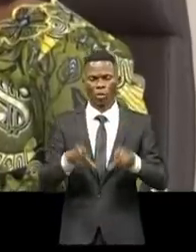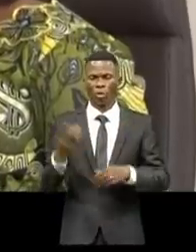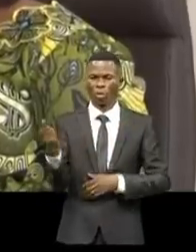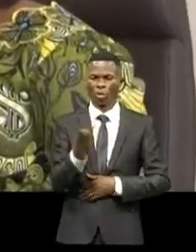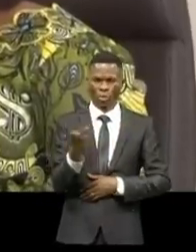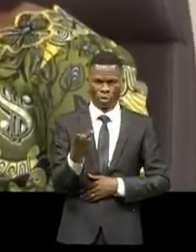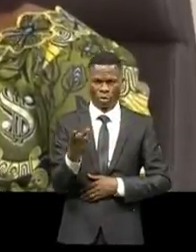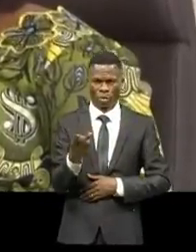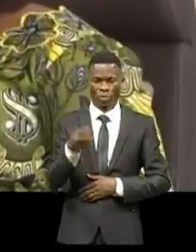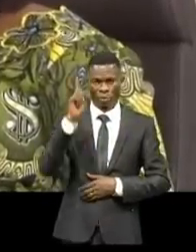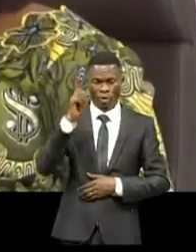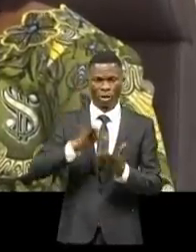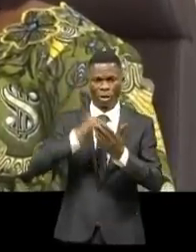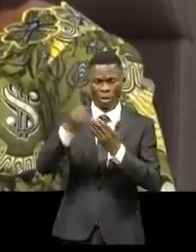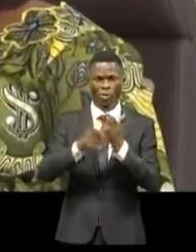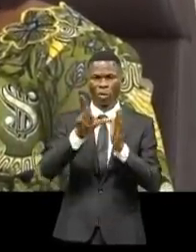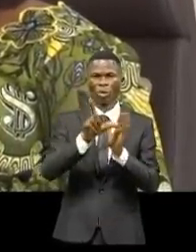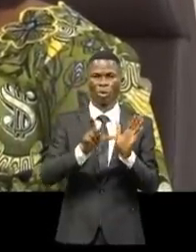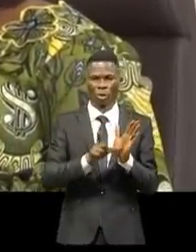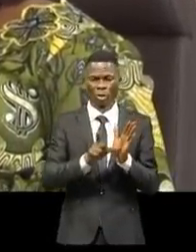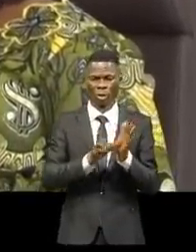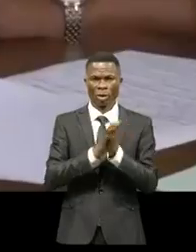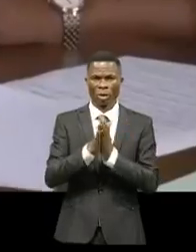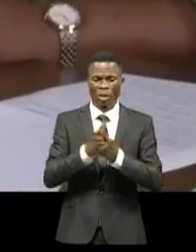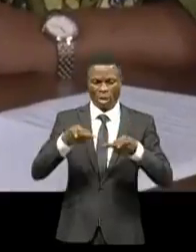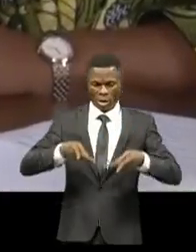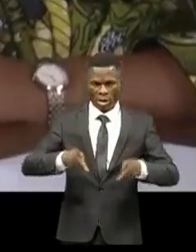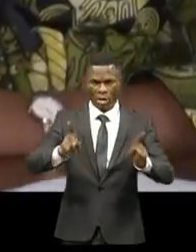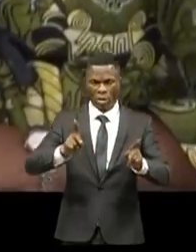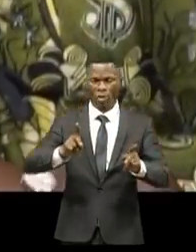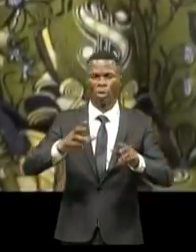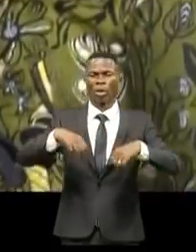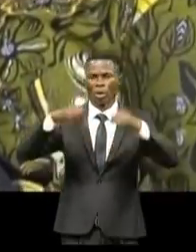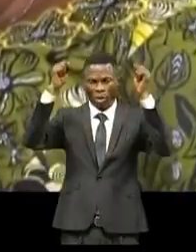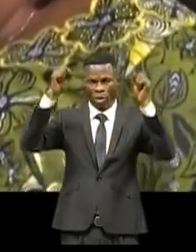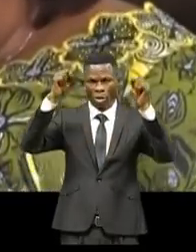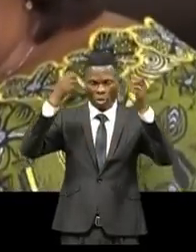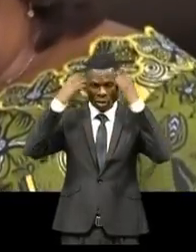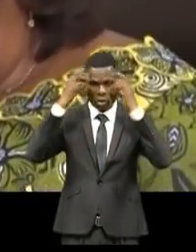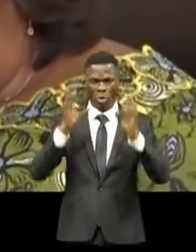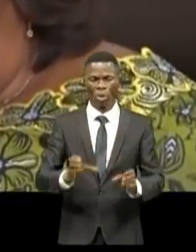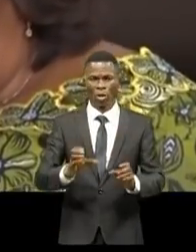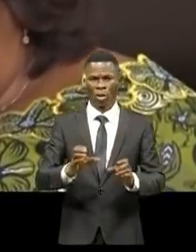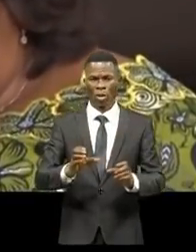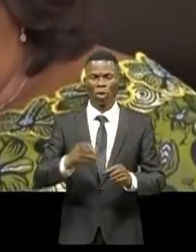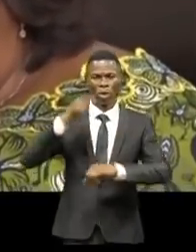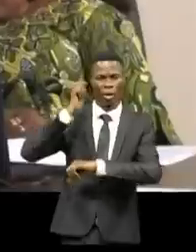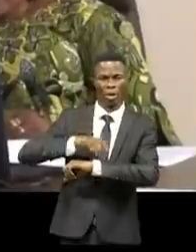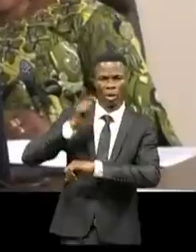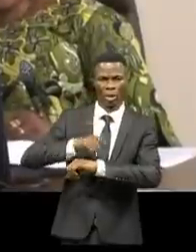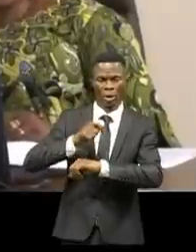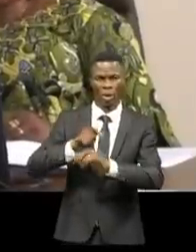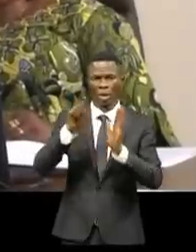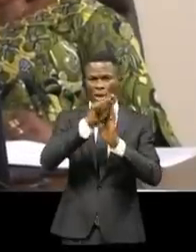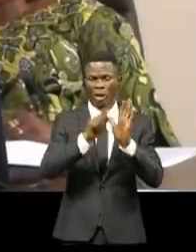Congo. Le premier projet de loi concerne l'autorisation de ratification de la Convention d'entraide judiciaire. Ces